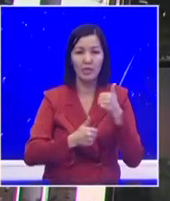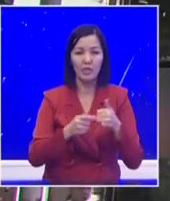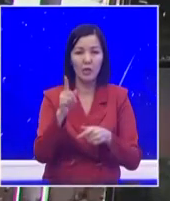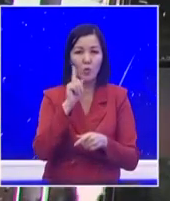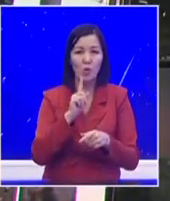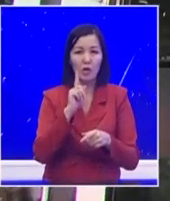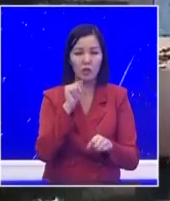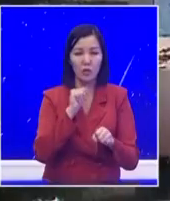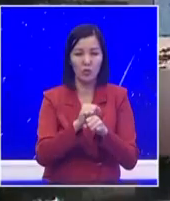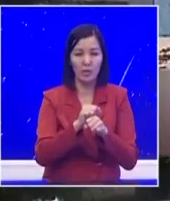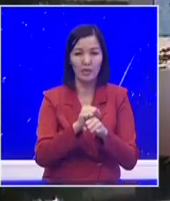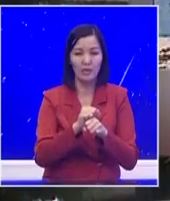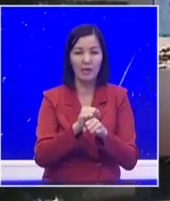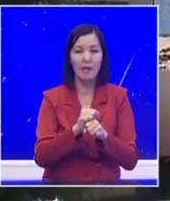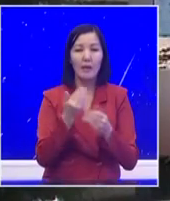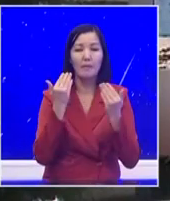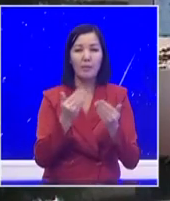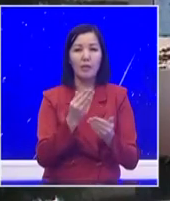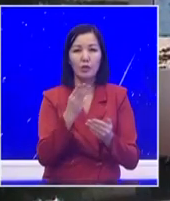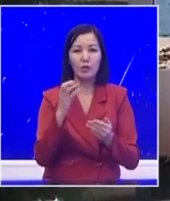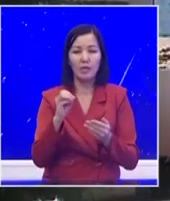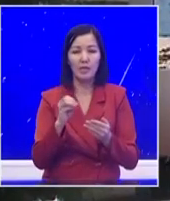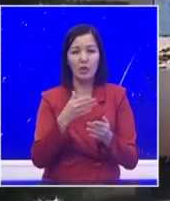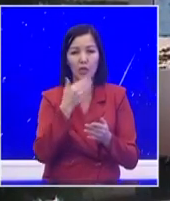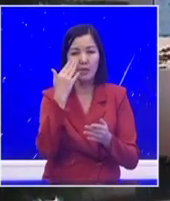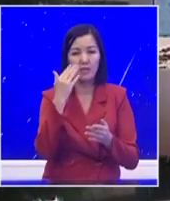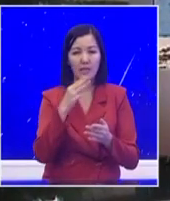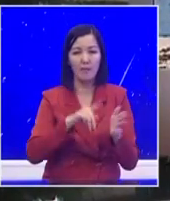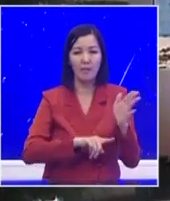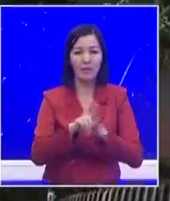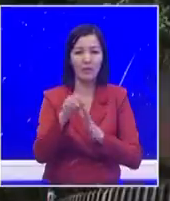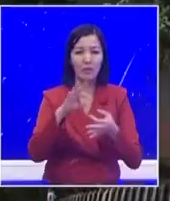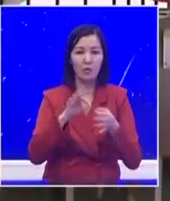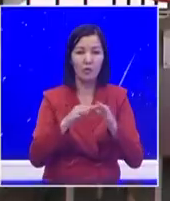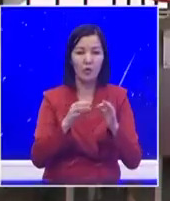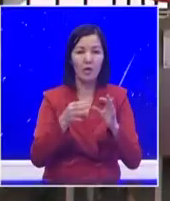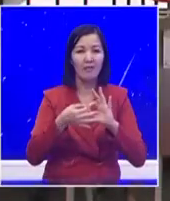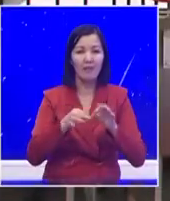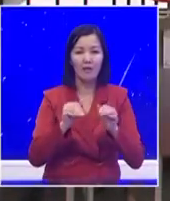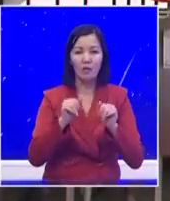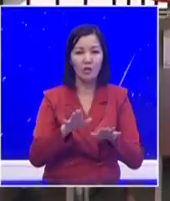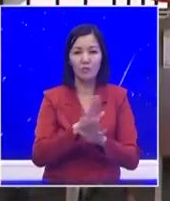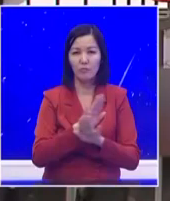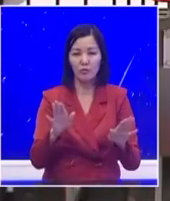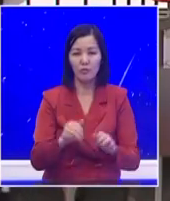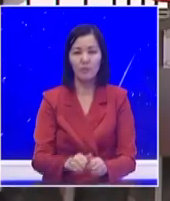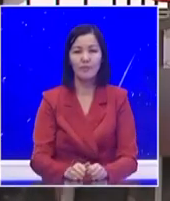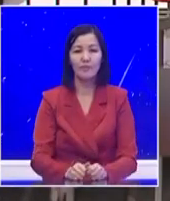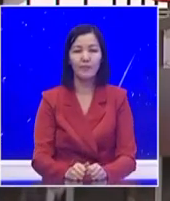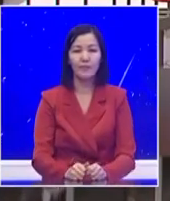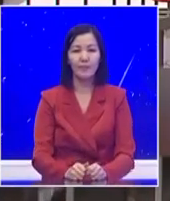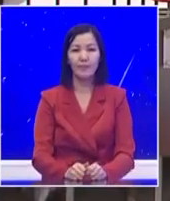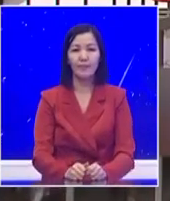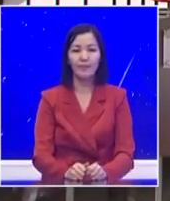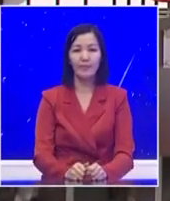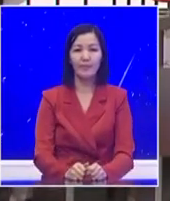футбол чемпионаттары тоқтаған. Биыл шілде соңында басталатын Токио олимпиадасына қатысты әлі нақты шешім шыққан жоқ. Жарқын Ұрланлы,